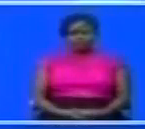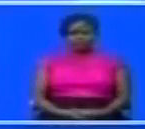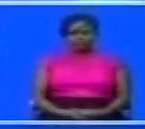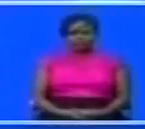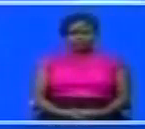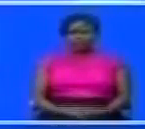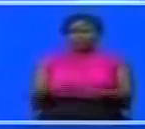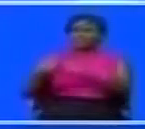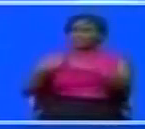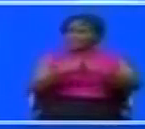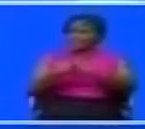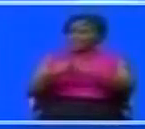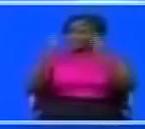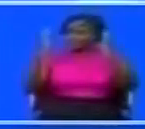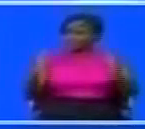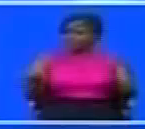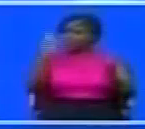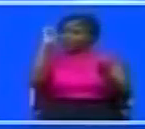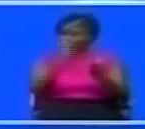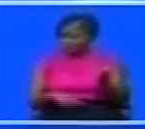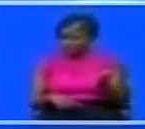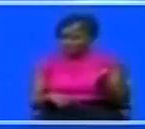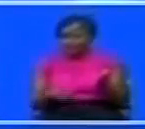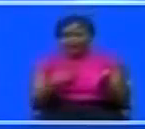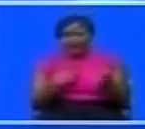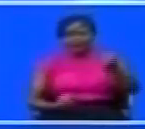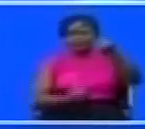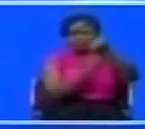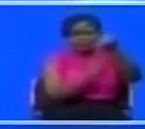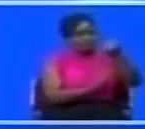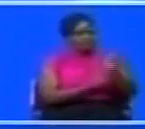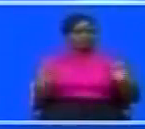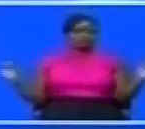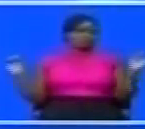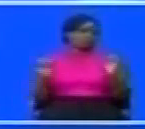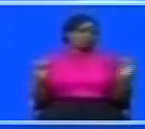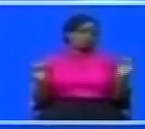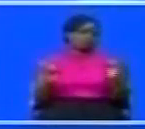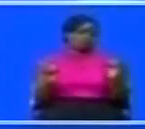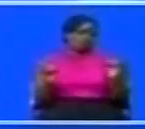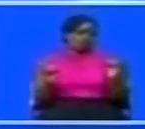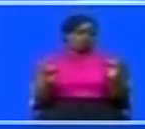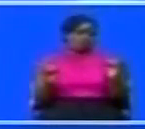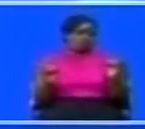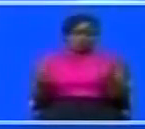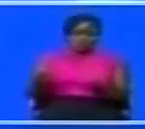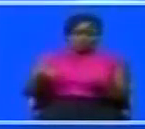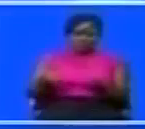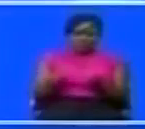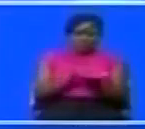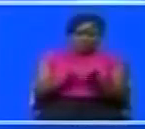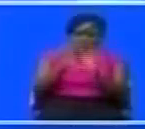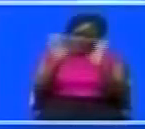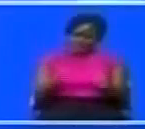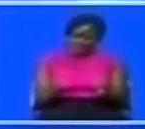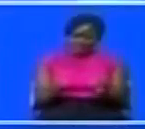Our greatest challenge is that we do not have a sponsor and we are operating on a shoestring budget.